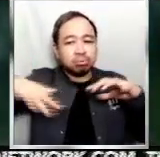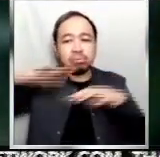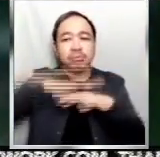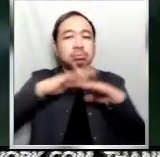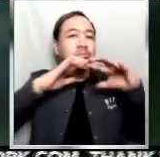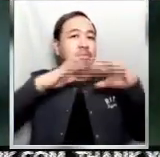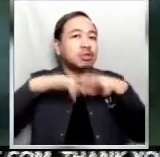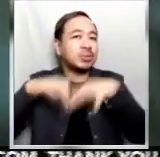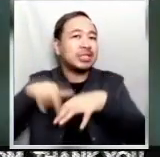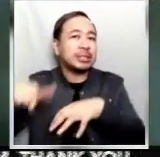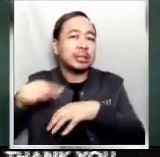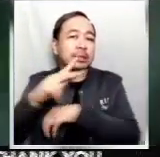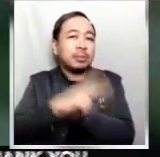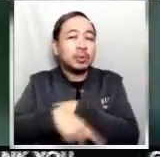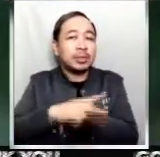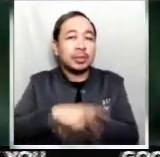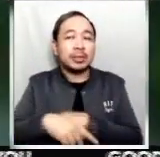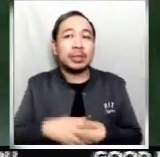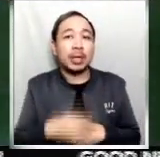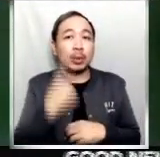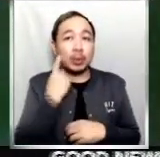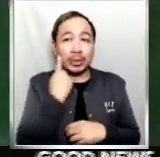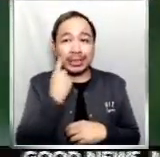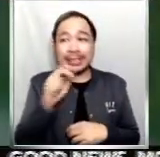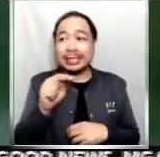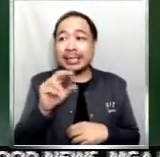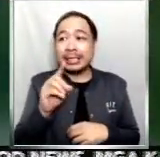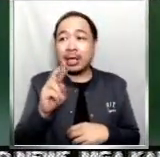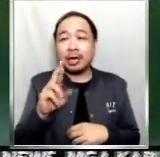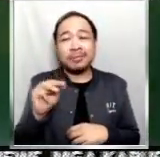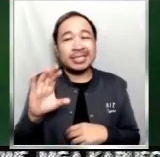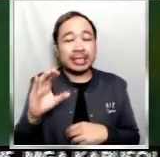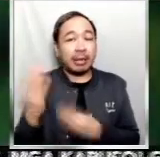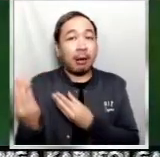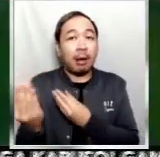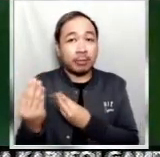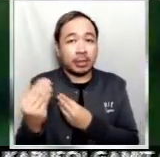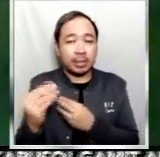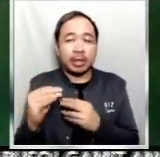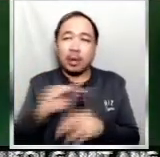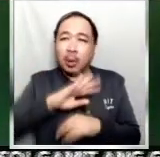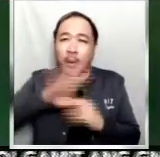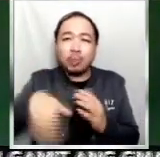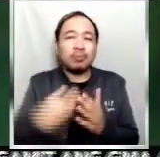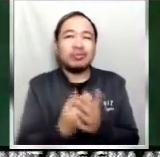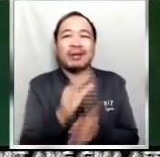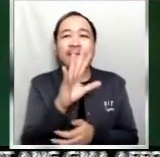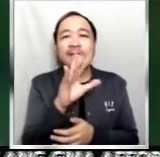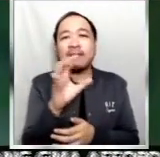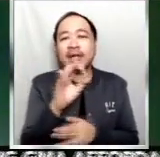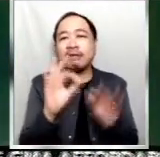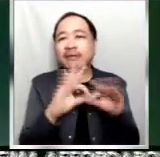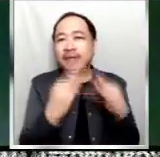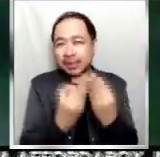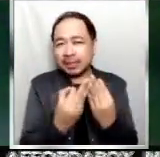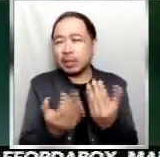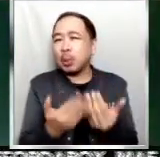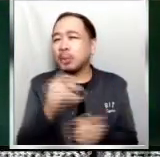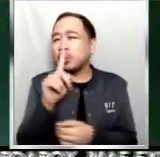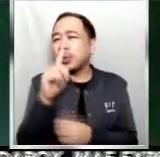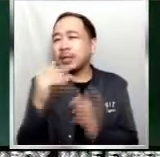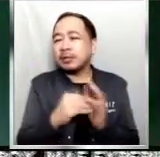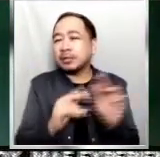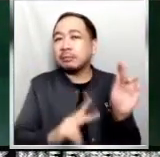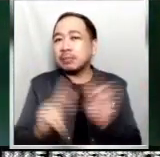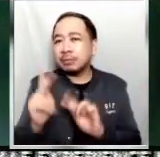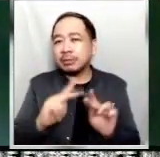pinakahuling datos ng NDRRMC, halos 500 pamilya o katumbas ng higit 1,000 individual ang